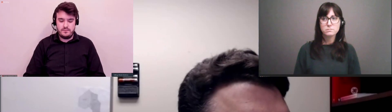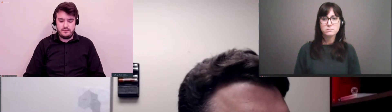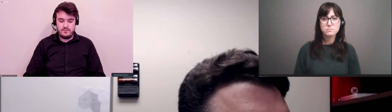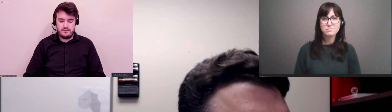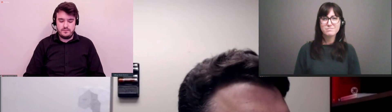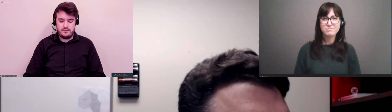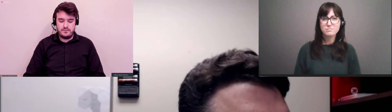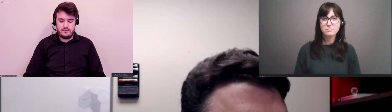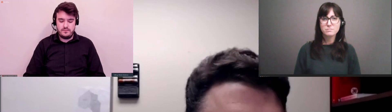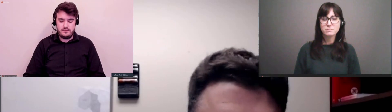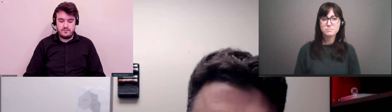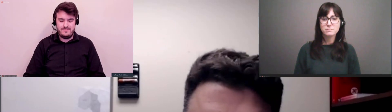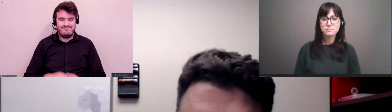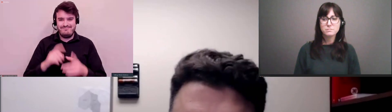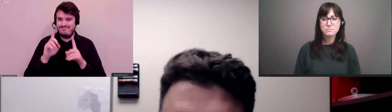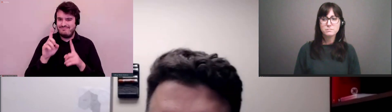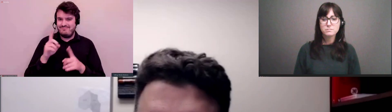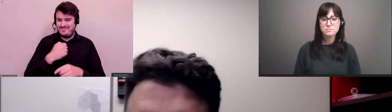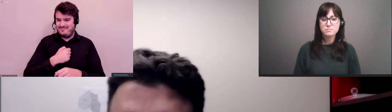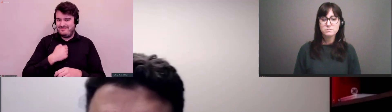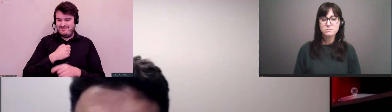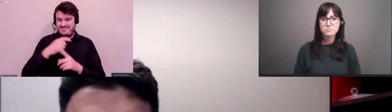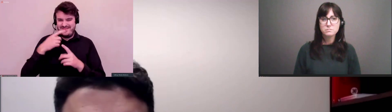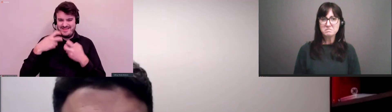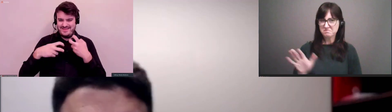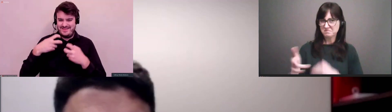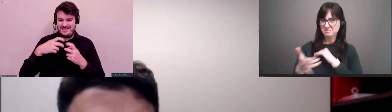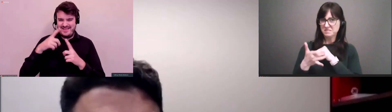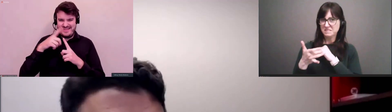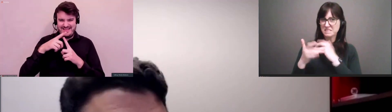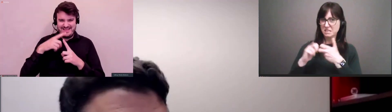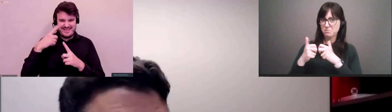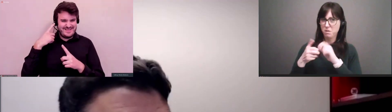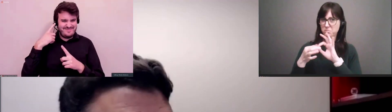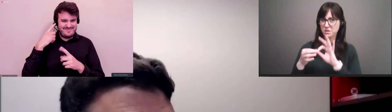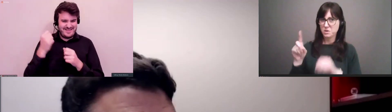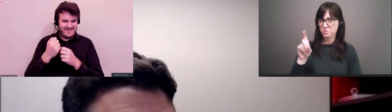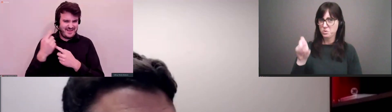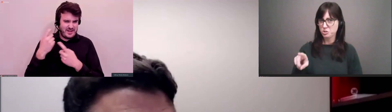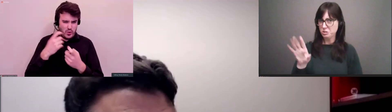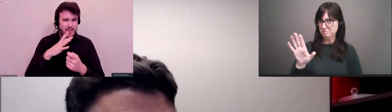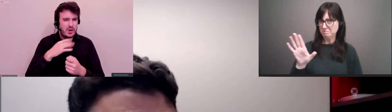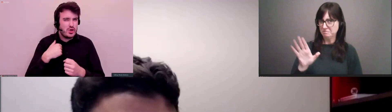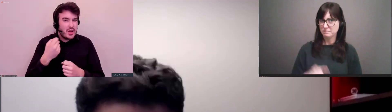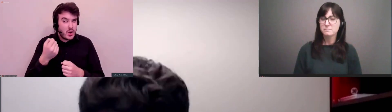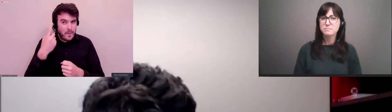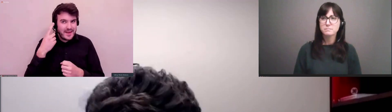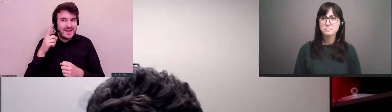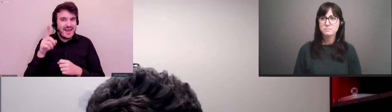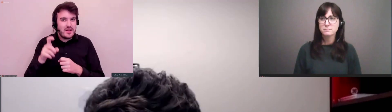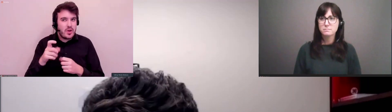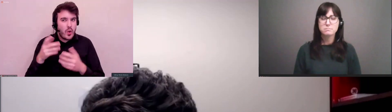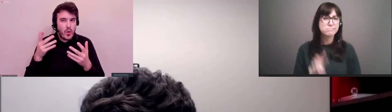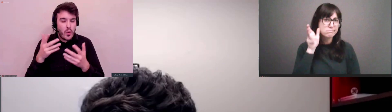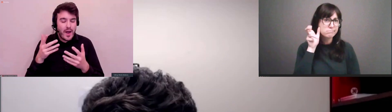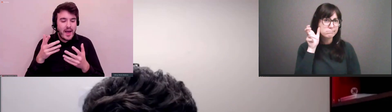On a des difficultés technologiques avec les questions, mais je comprends que les questions est